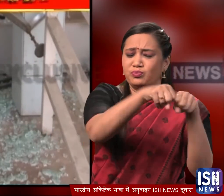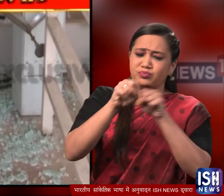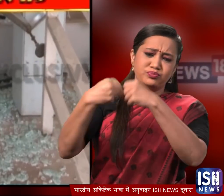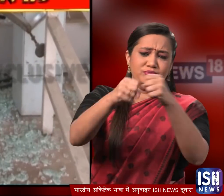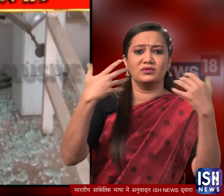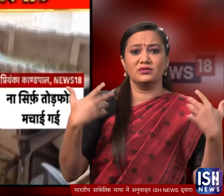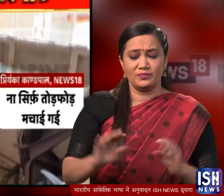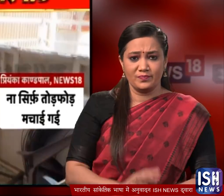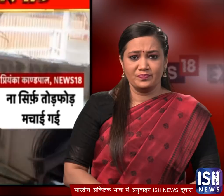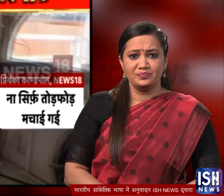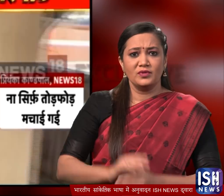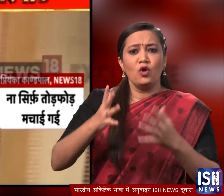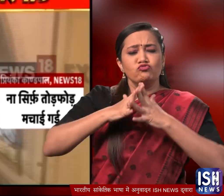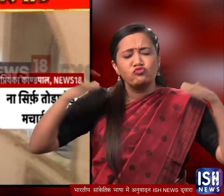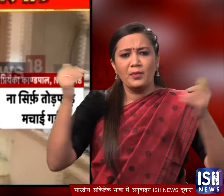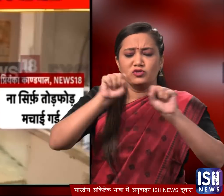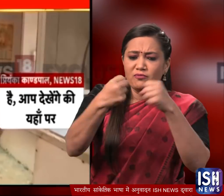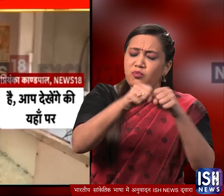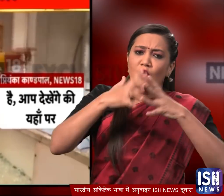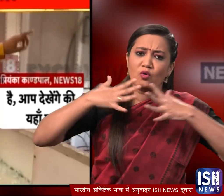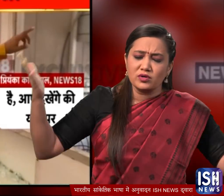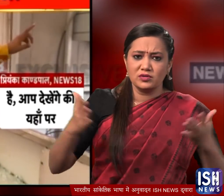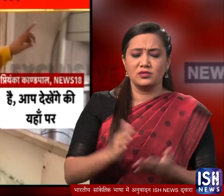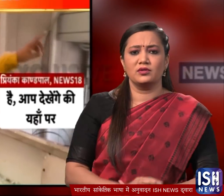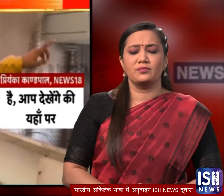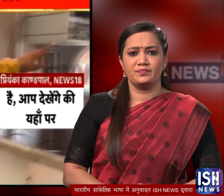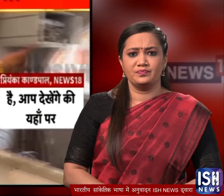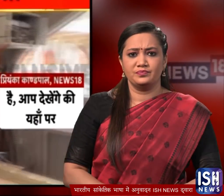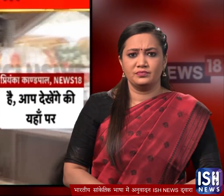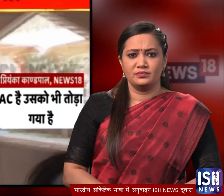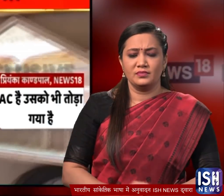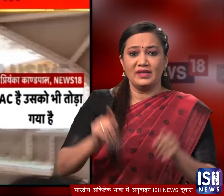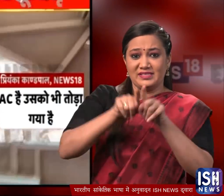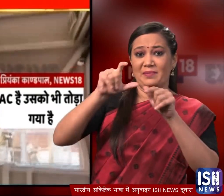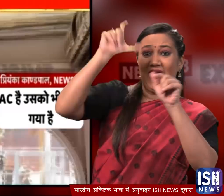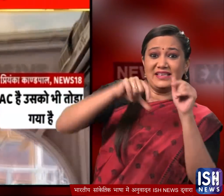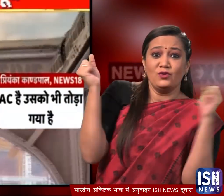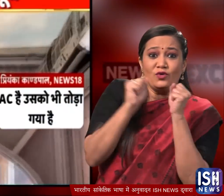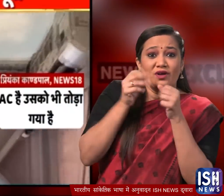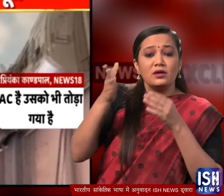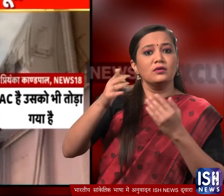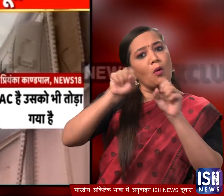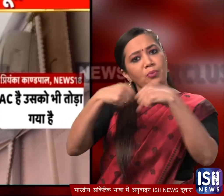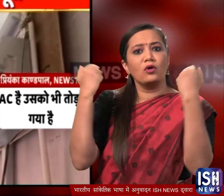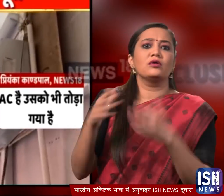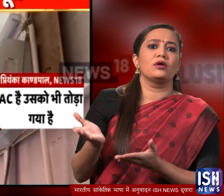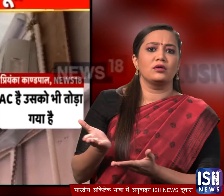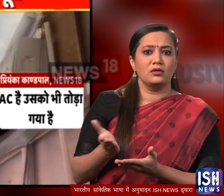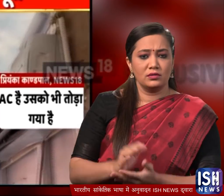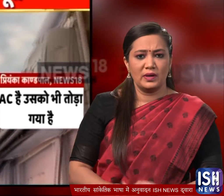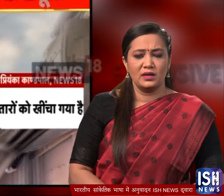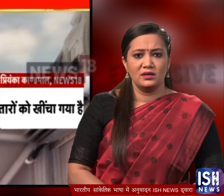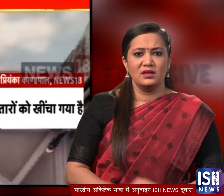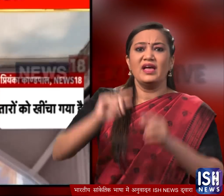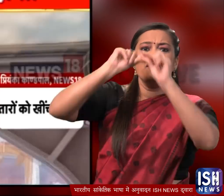तहस नहस कर दिया गया। ना सिर्फ तोड़फोड़ मचाई गई है, बल्कि आप देखेंगे कि यहाँ पर जो एसी है उसको भी तोड़ा गया